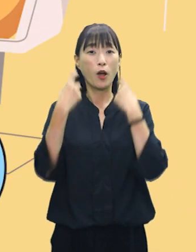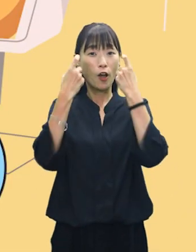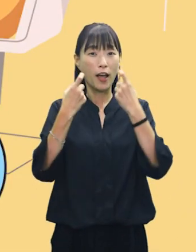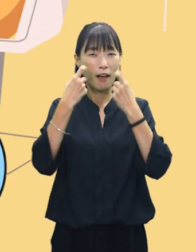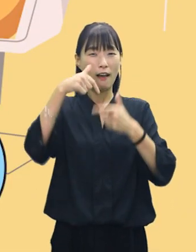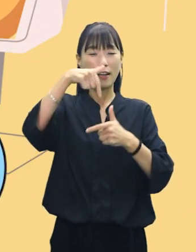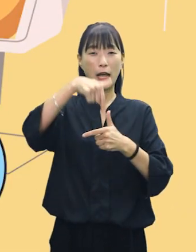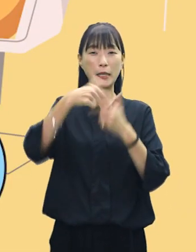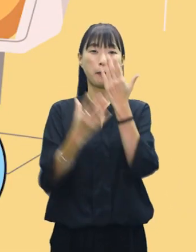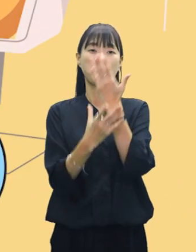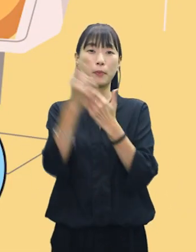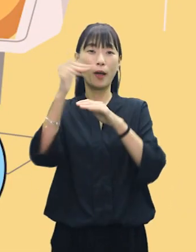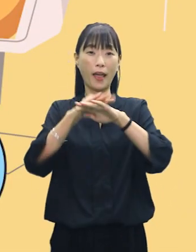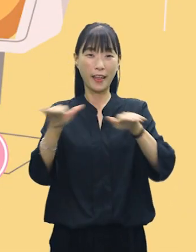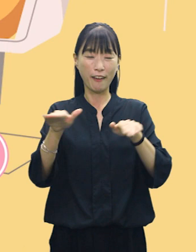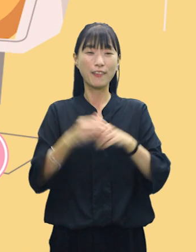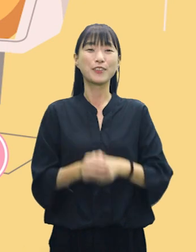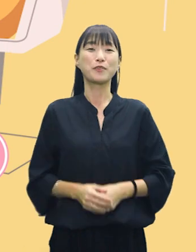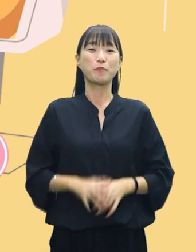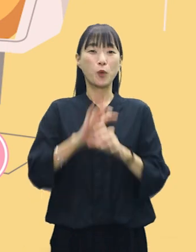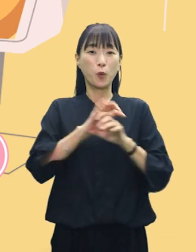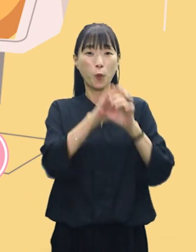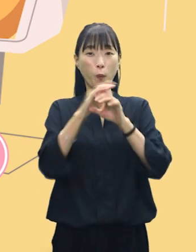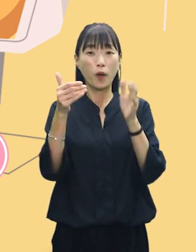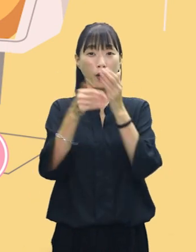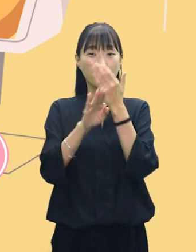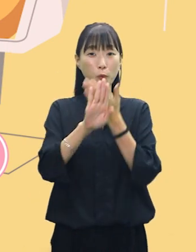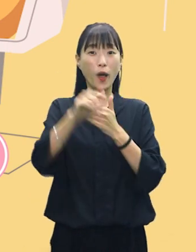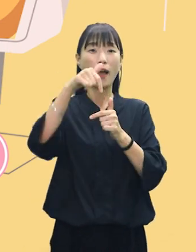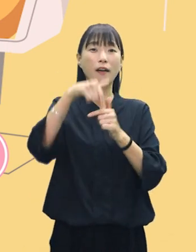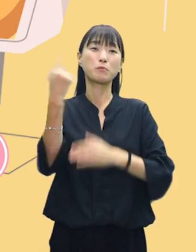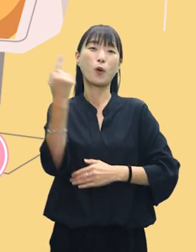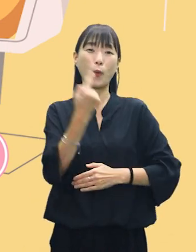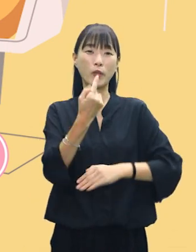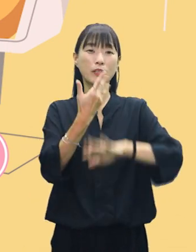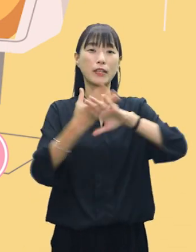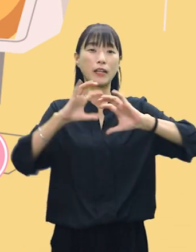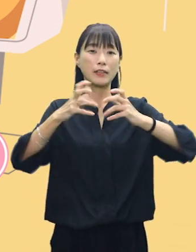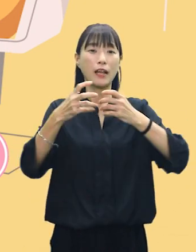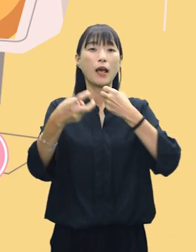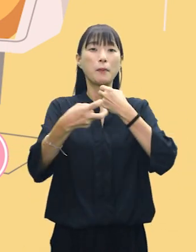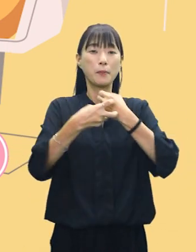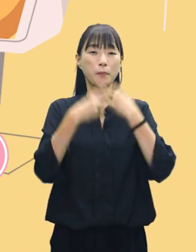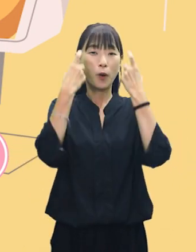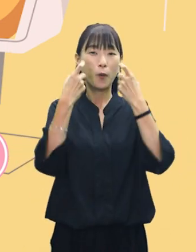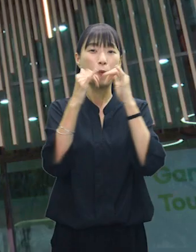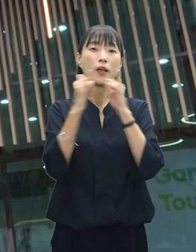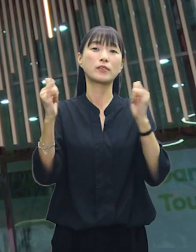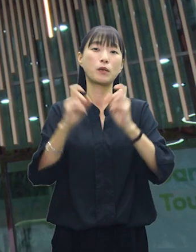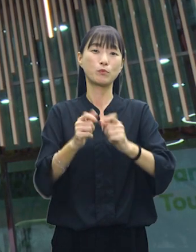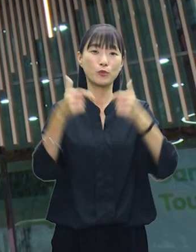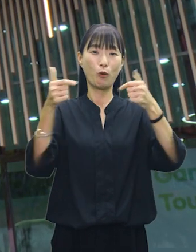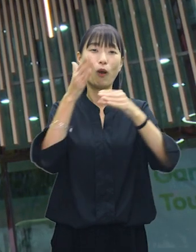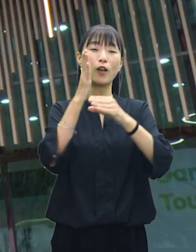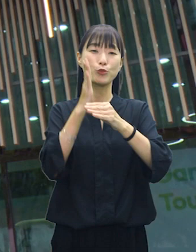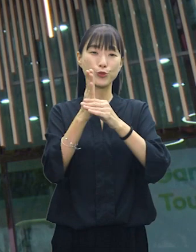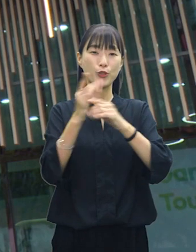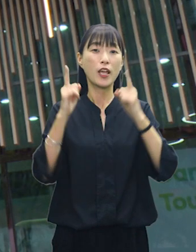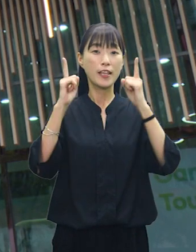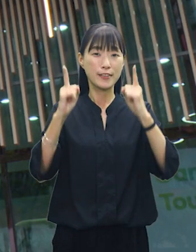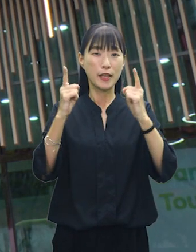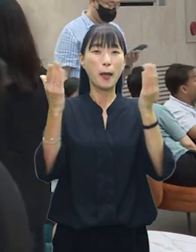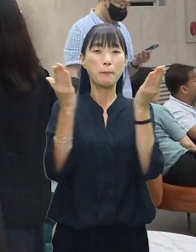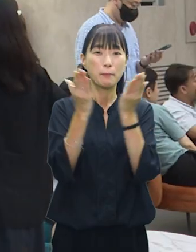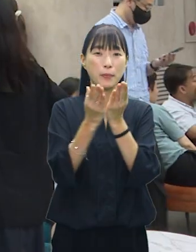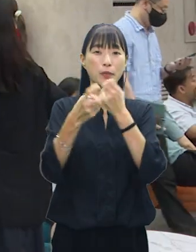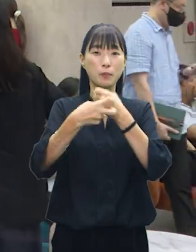의료관광도 강남에서 원스톱으로 엔데믹 이후 강남을 찾는 해외 의료관광객이 다시 늘고 있는데요. 1대1 맞춤형